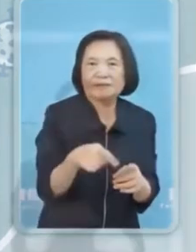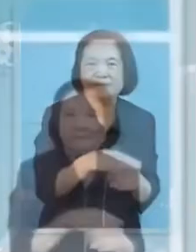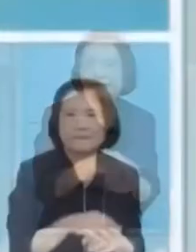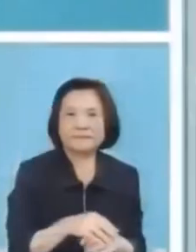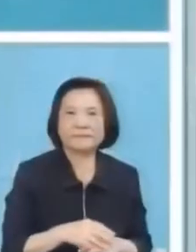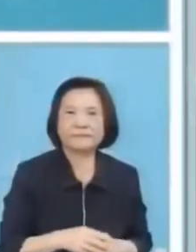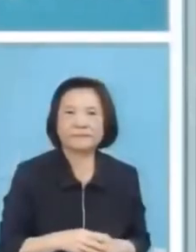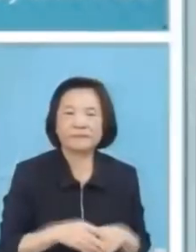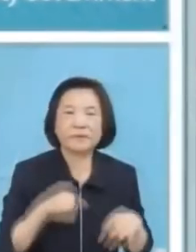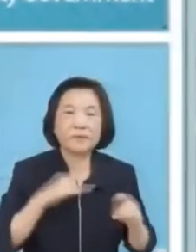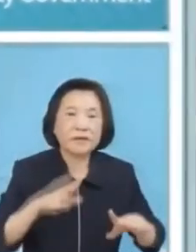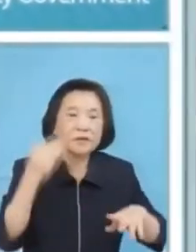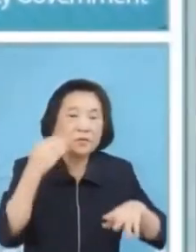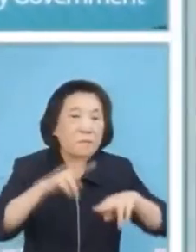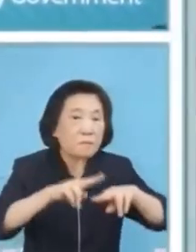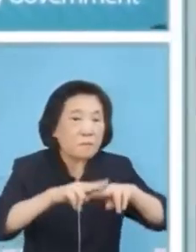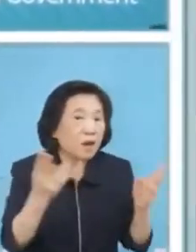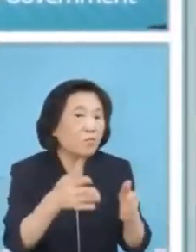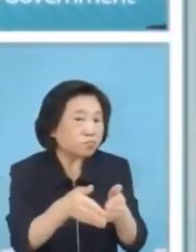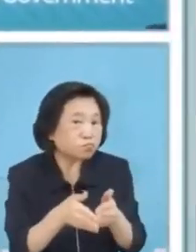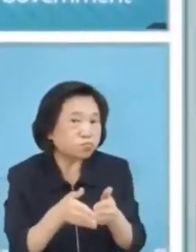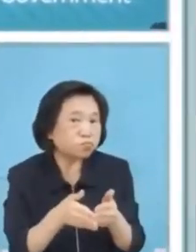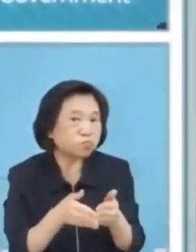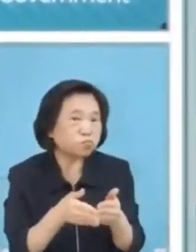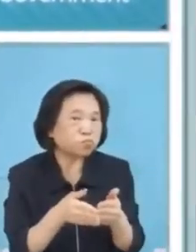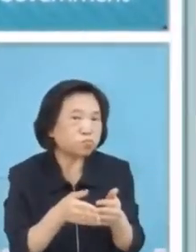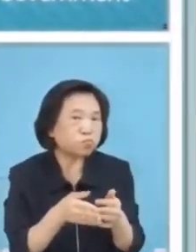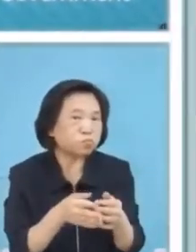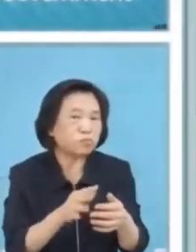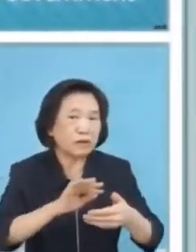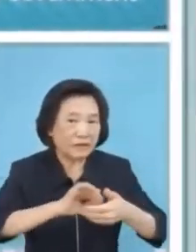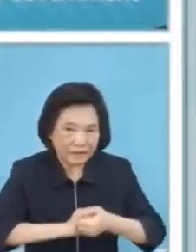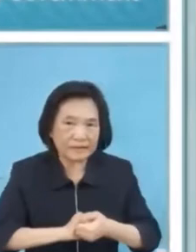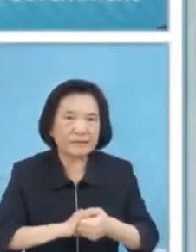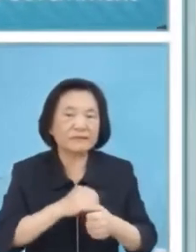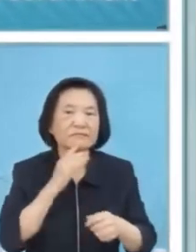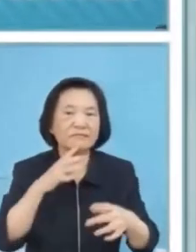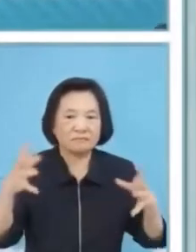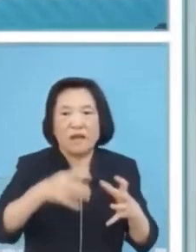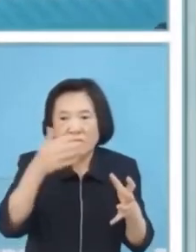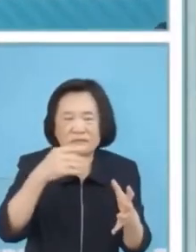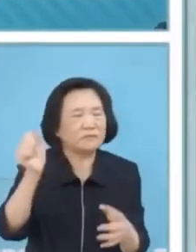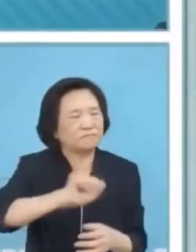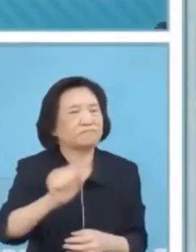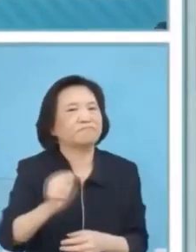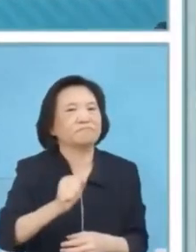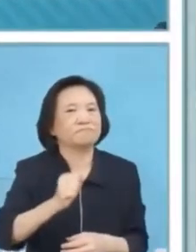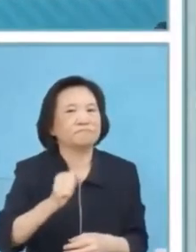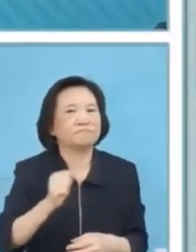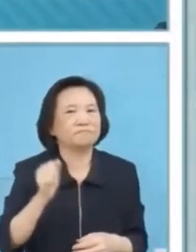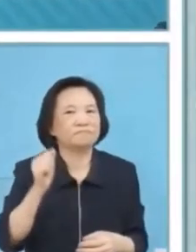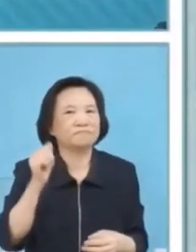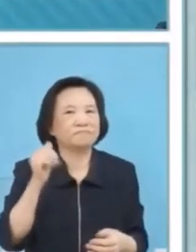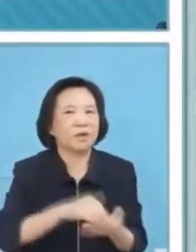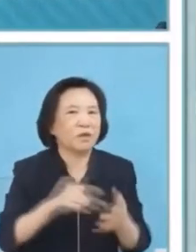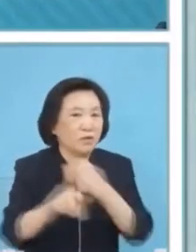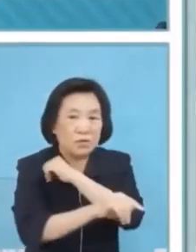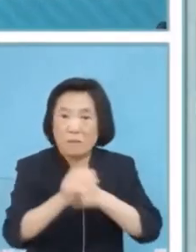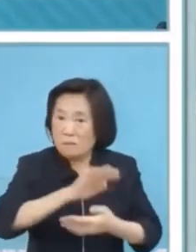在解封的过程群聚吃饭的还是摆醉 因为这还是最危